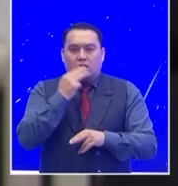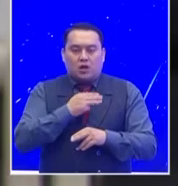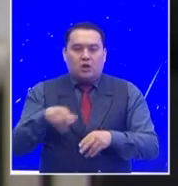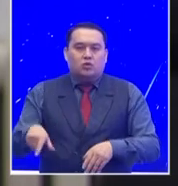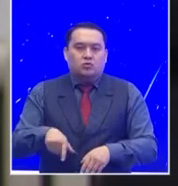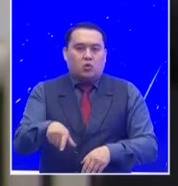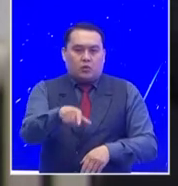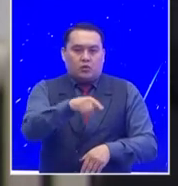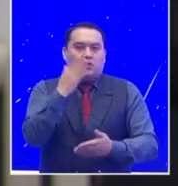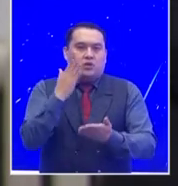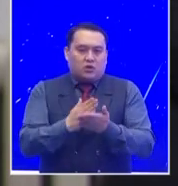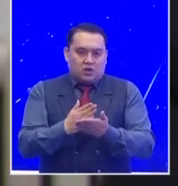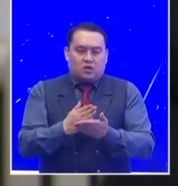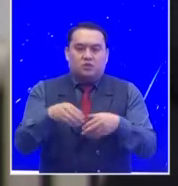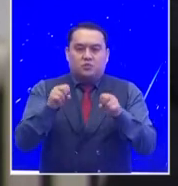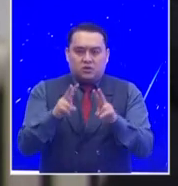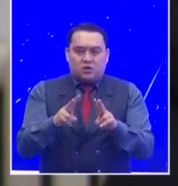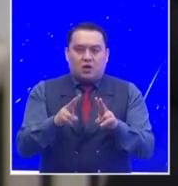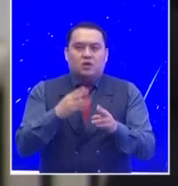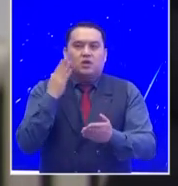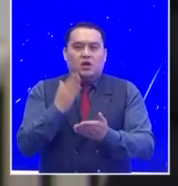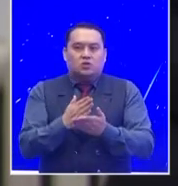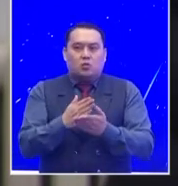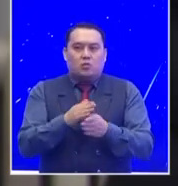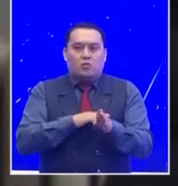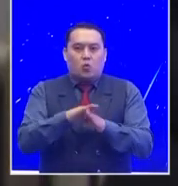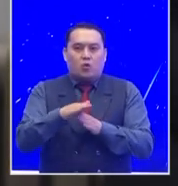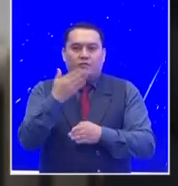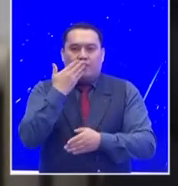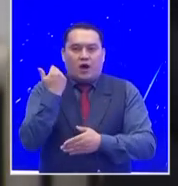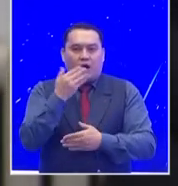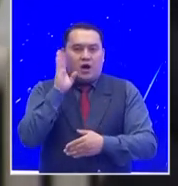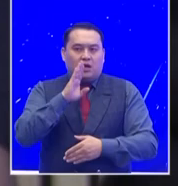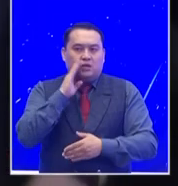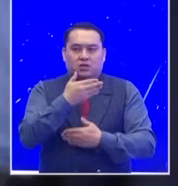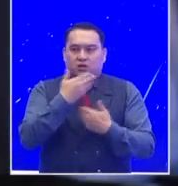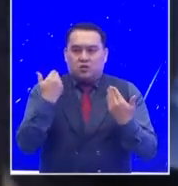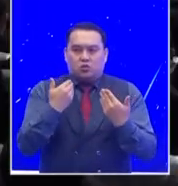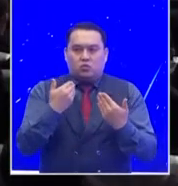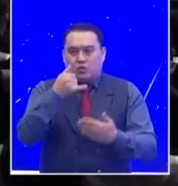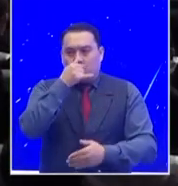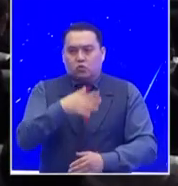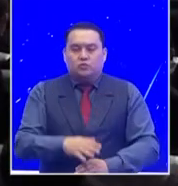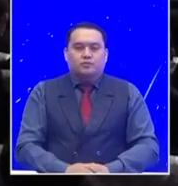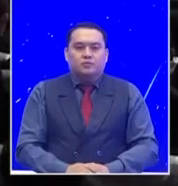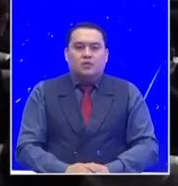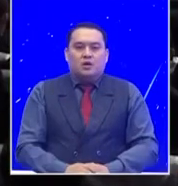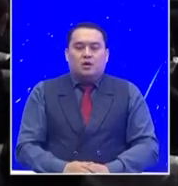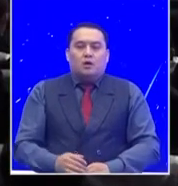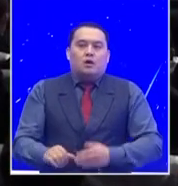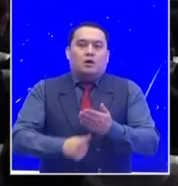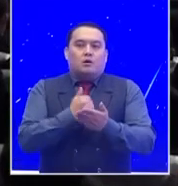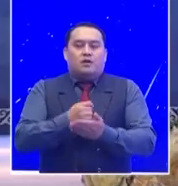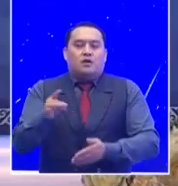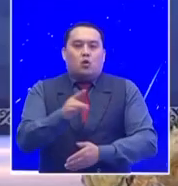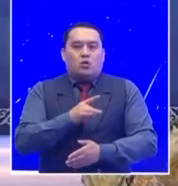протекает, и головной канал полон воды летом, а полить огороды не можем. Как отметил глава региона,